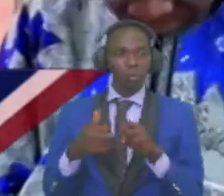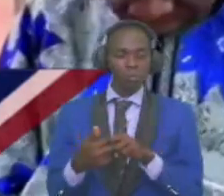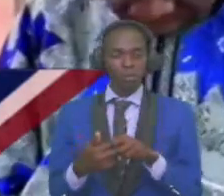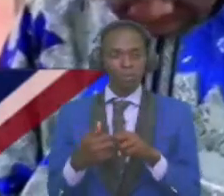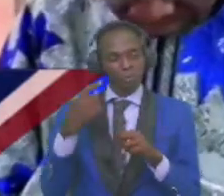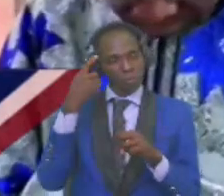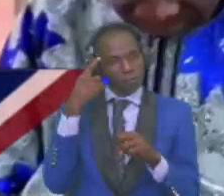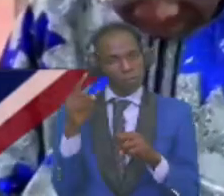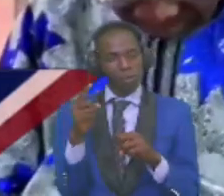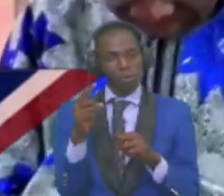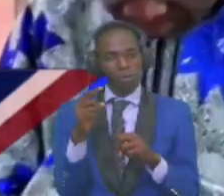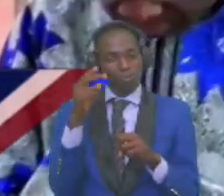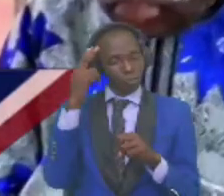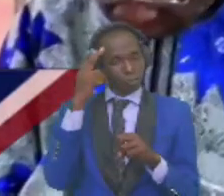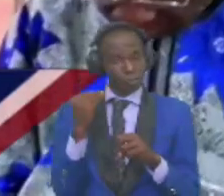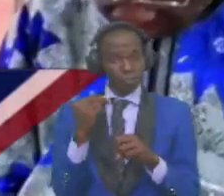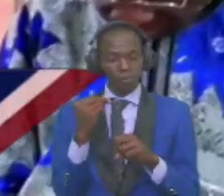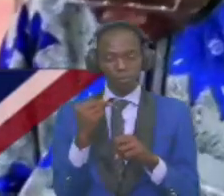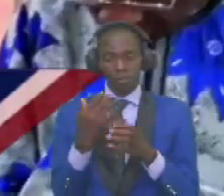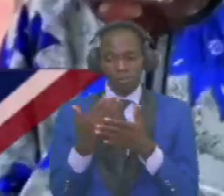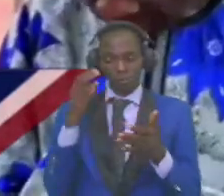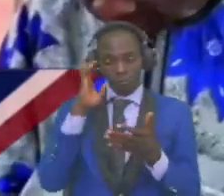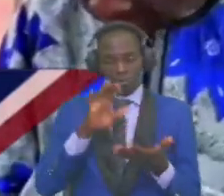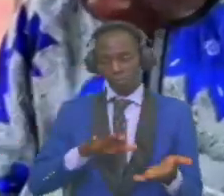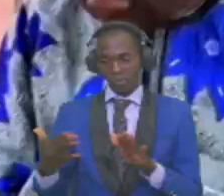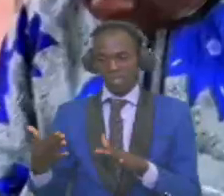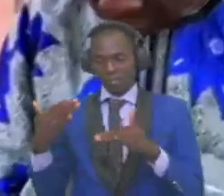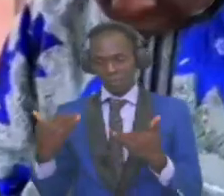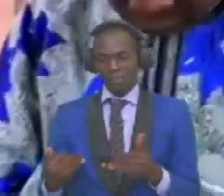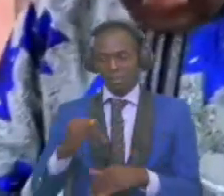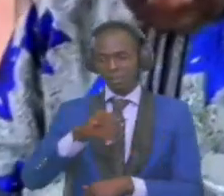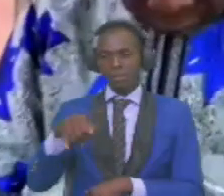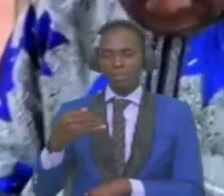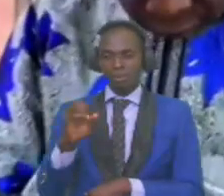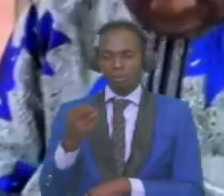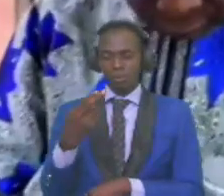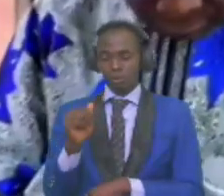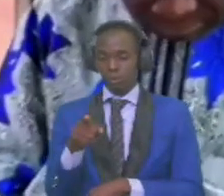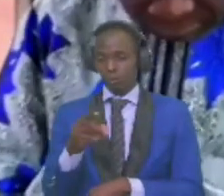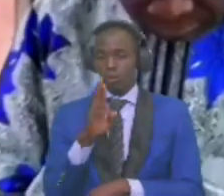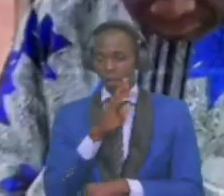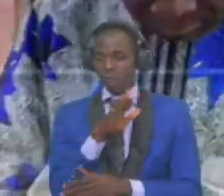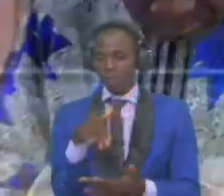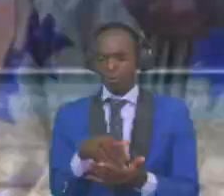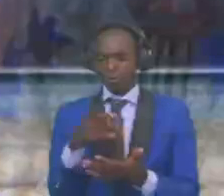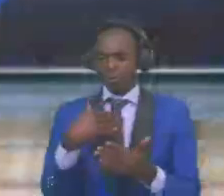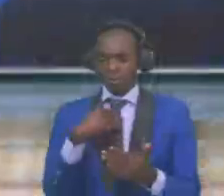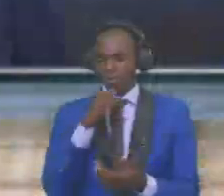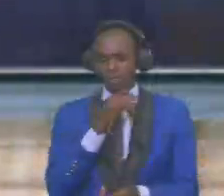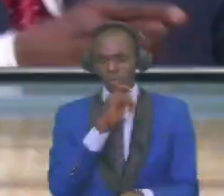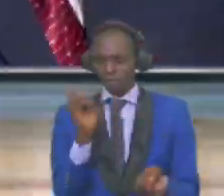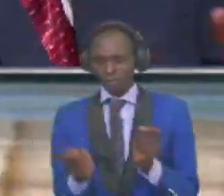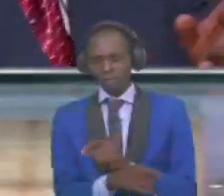avant qu'il ne quitte et j'aimais nature et